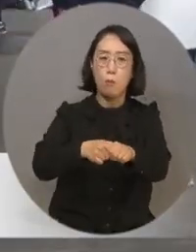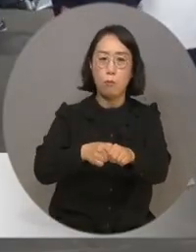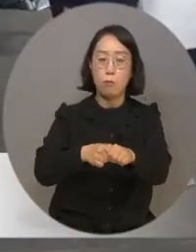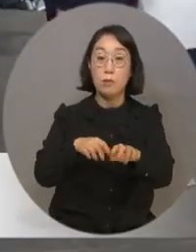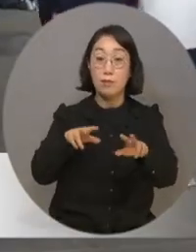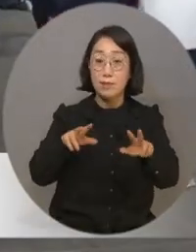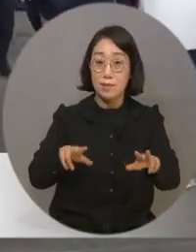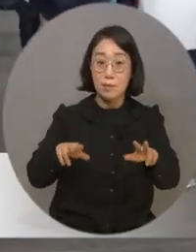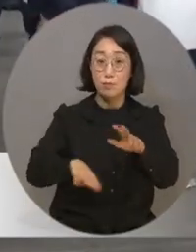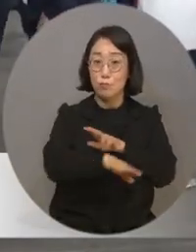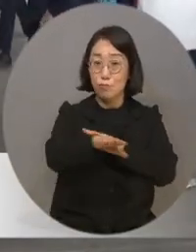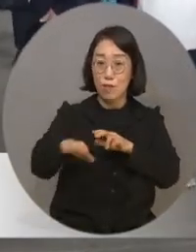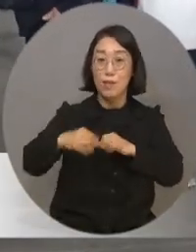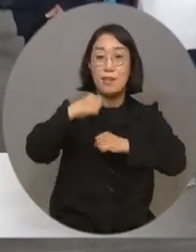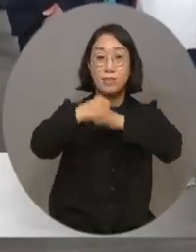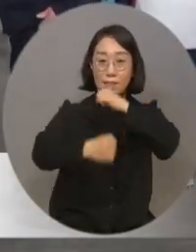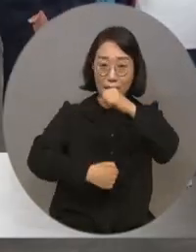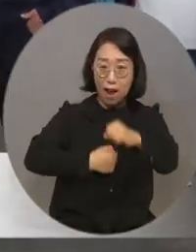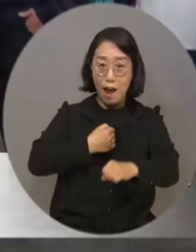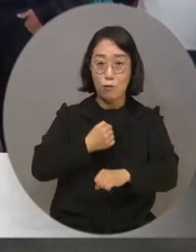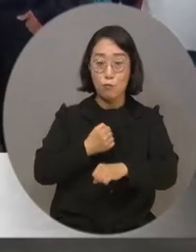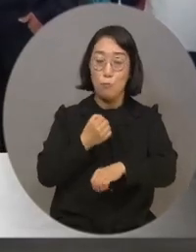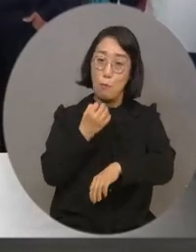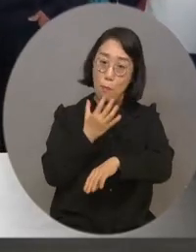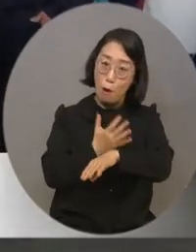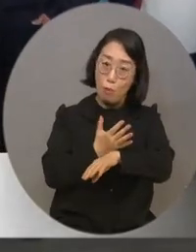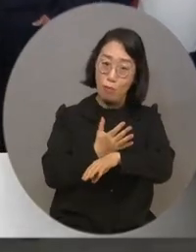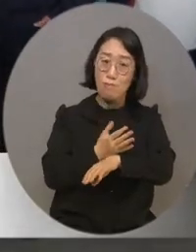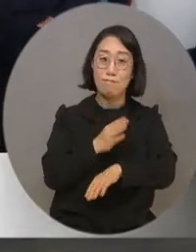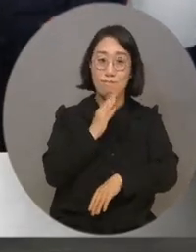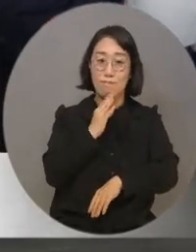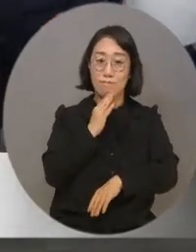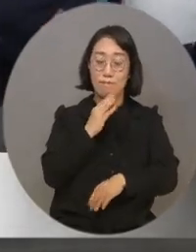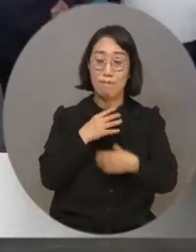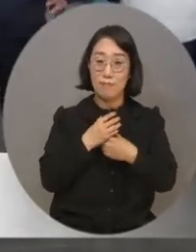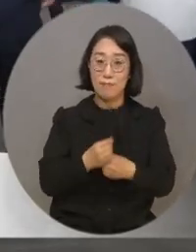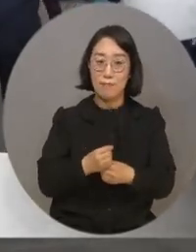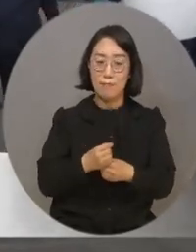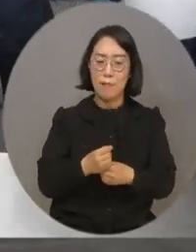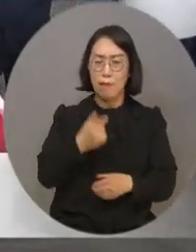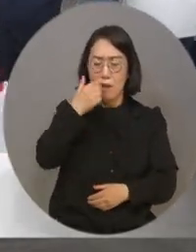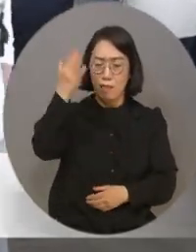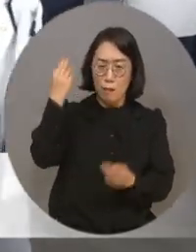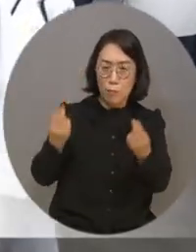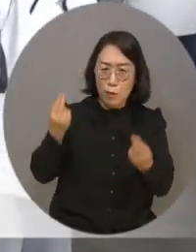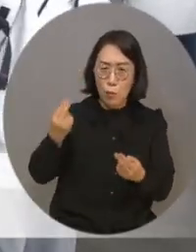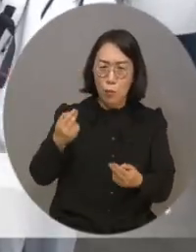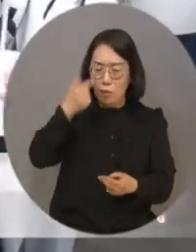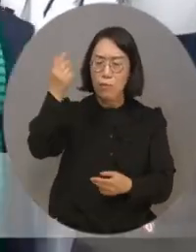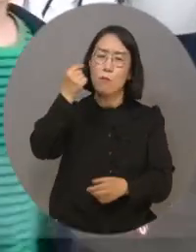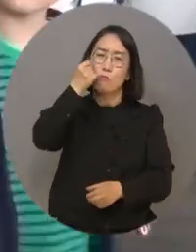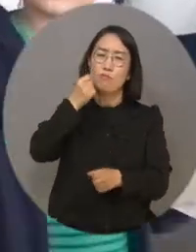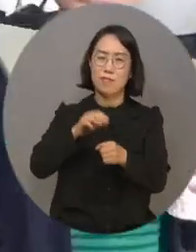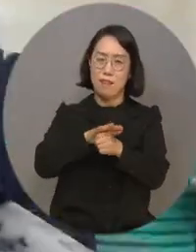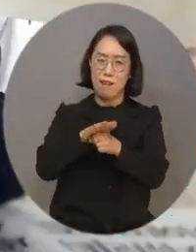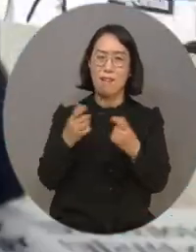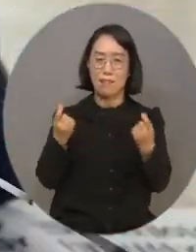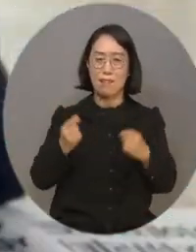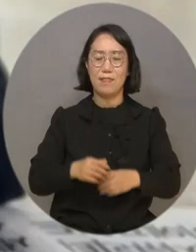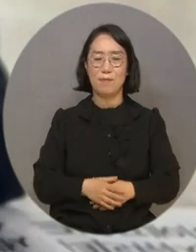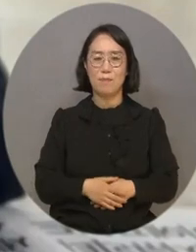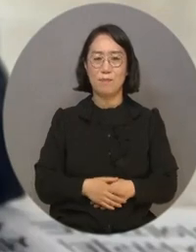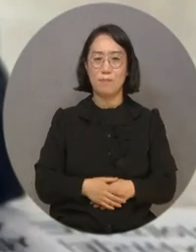그랬는데 지금은 마음대로 할 수 있어서 옛날에는 좀 그래서 불쌍했던 것